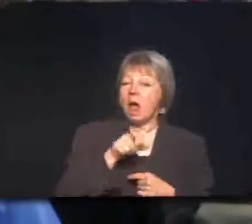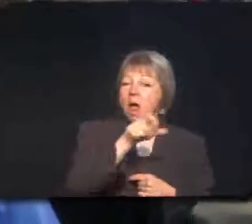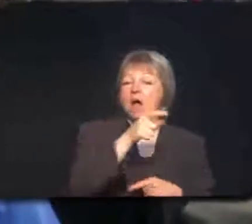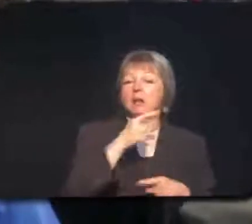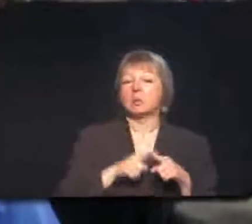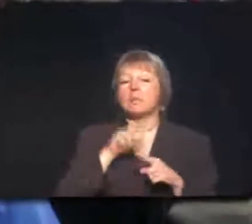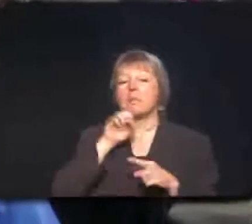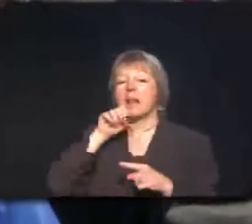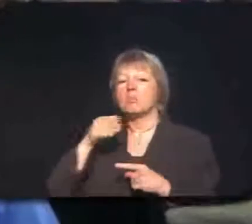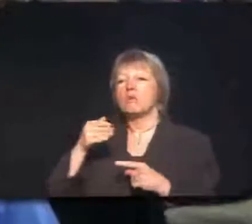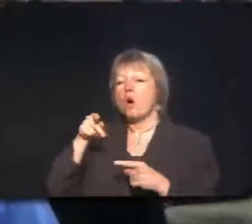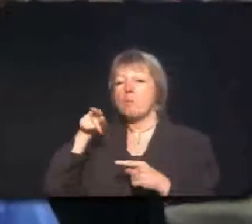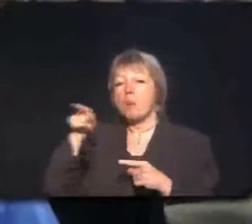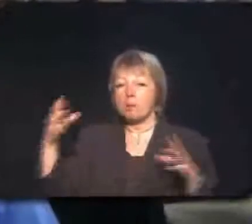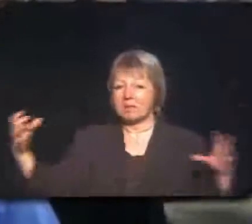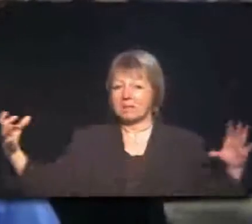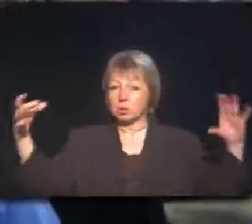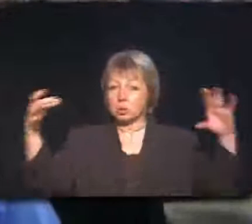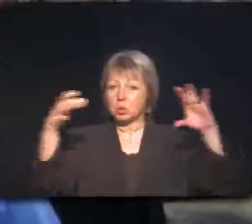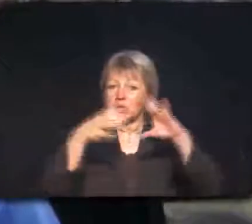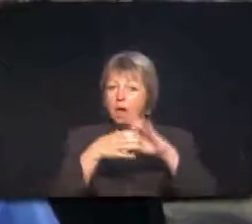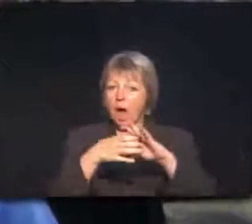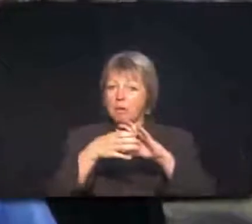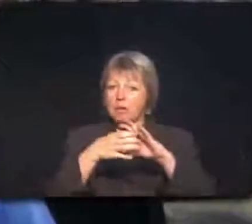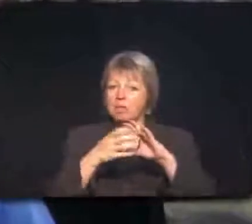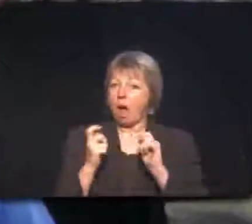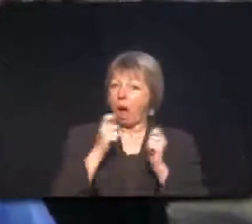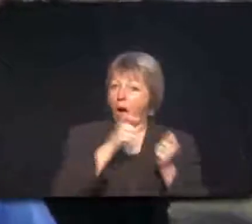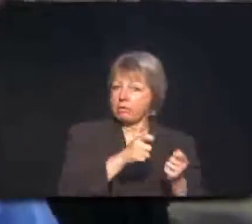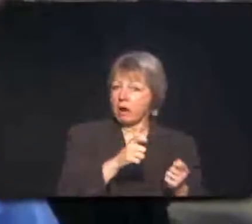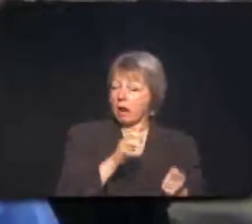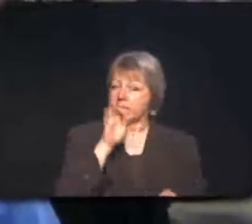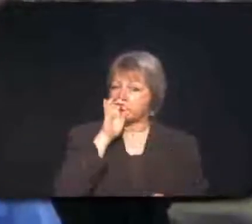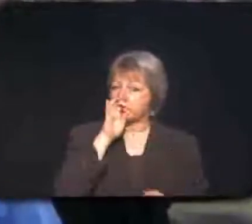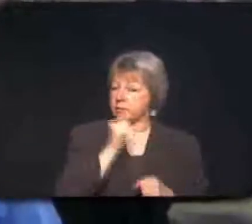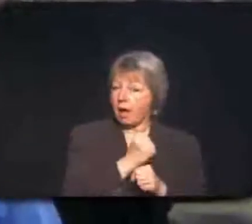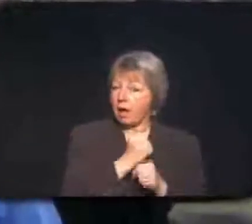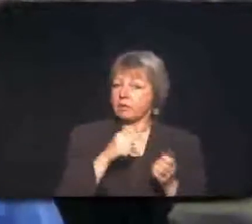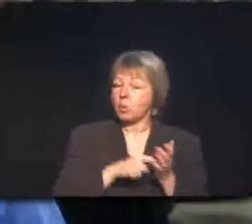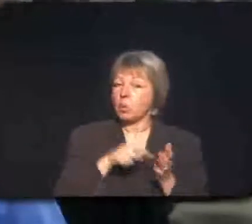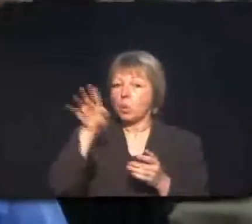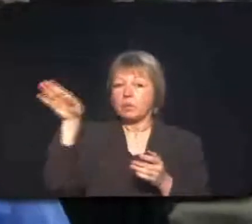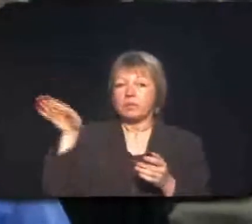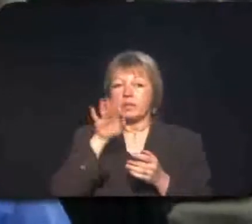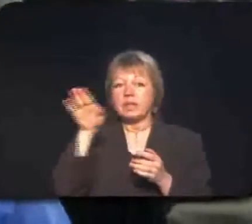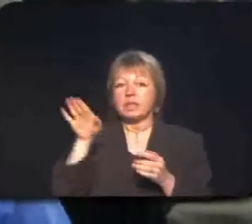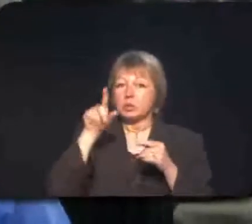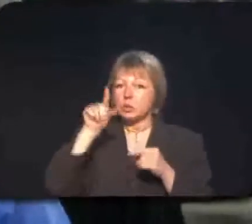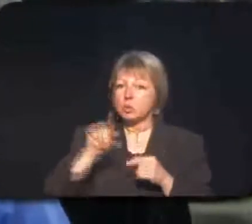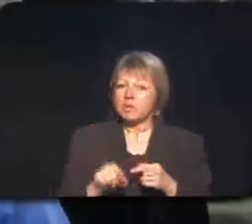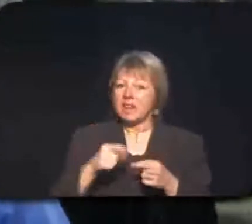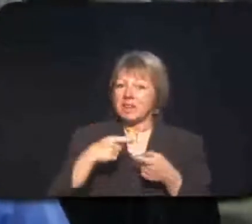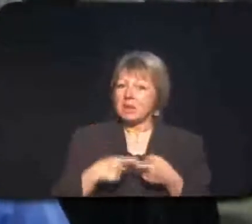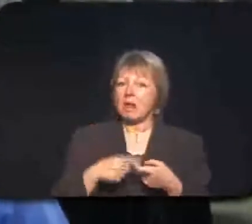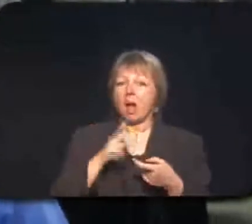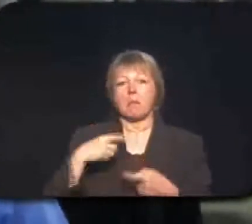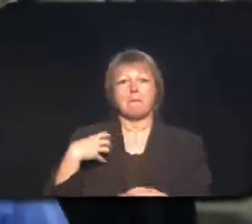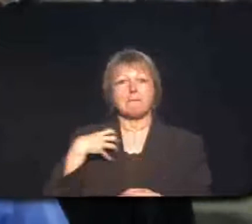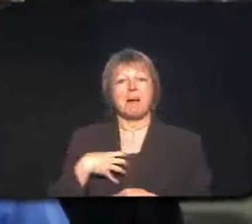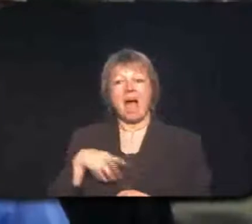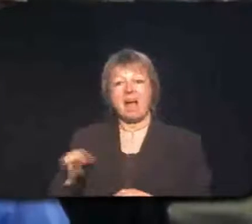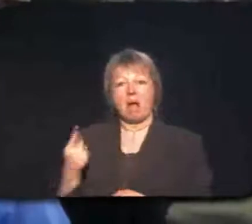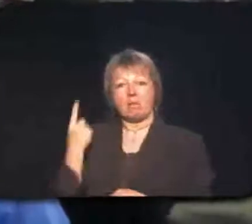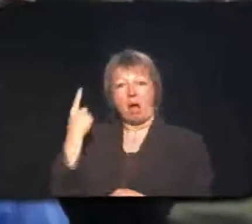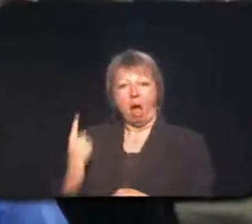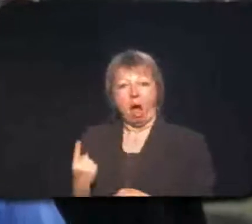zusammen äh keinen Antrag da reinstellen können weil sie zu wenig Mitglieder repräsentieren aber Bayern im Alleingang kann